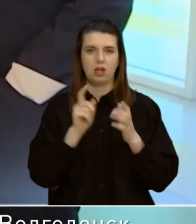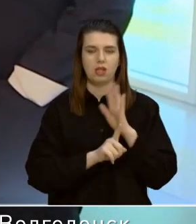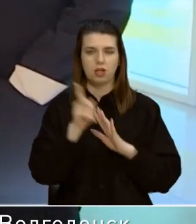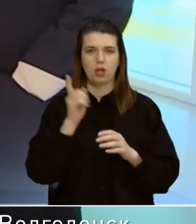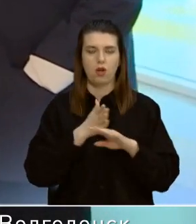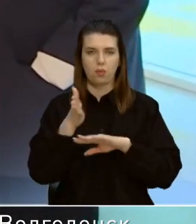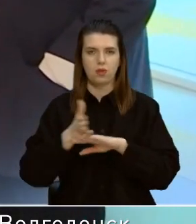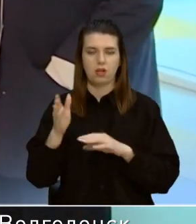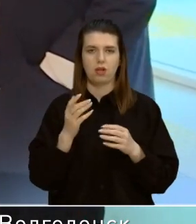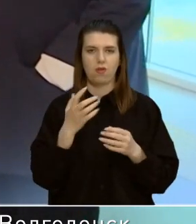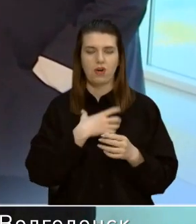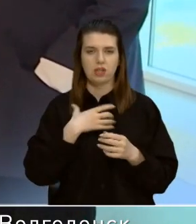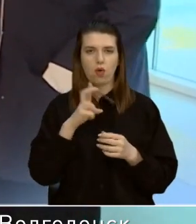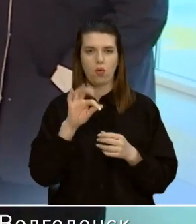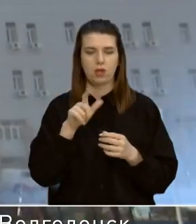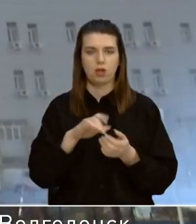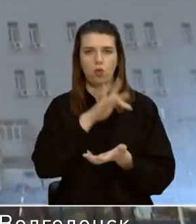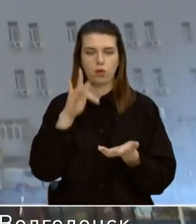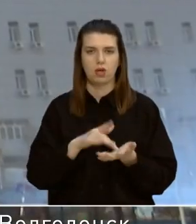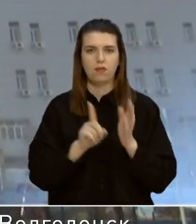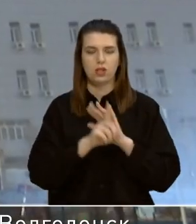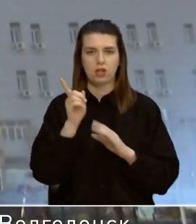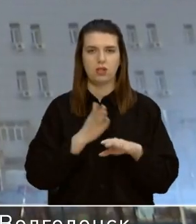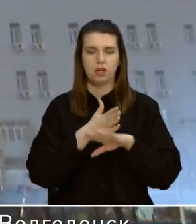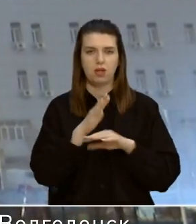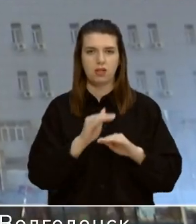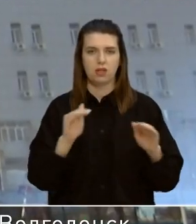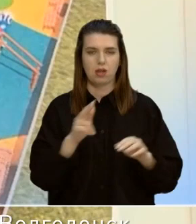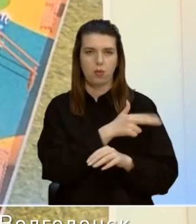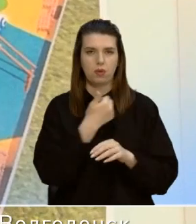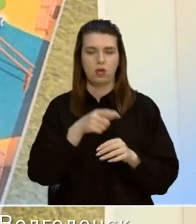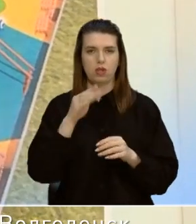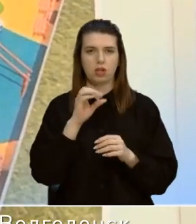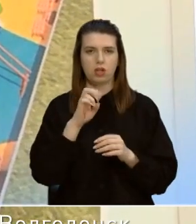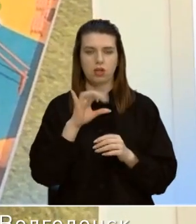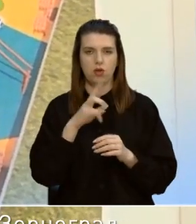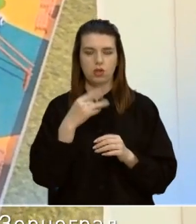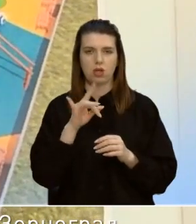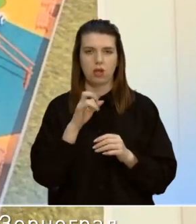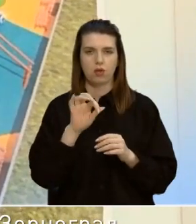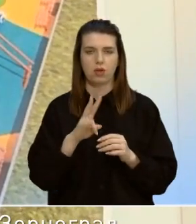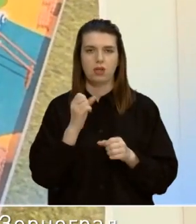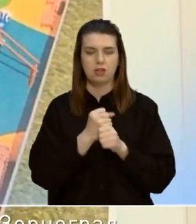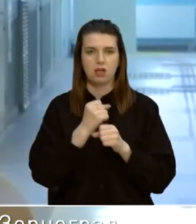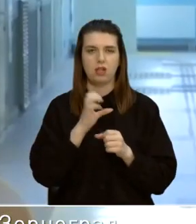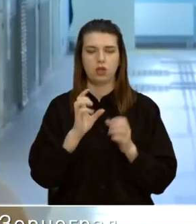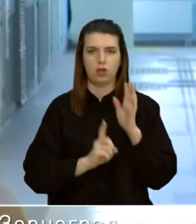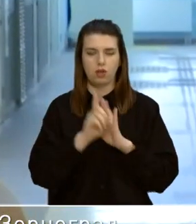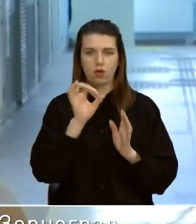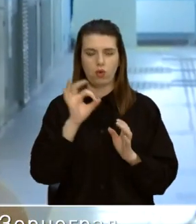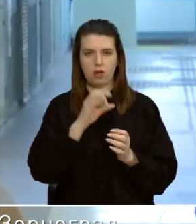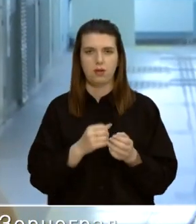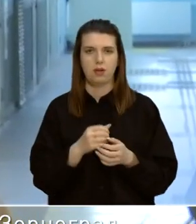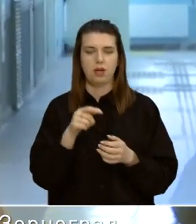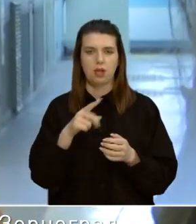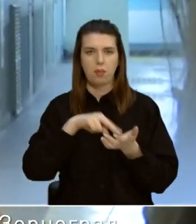с объезда новых особо важных объектов города. Вначале заехали в детскую поликлинику железнодорожного района. Ее сделали с нуля. Это